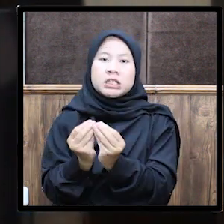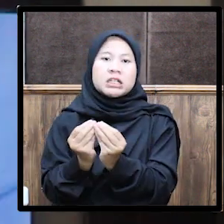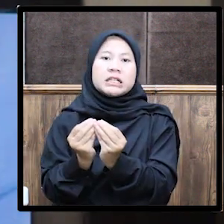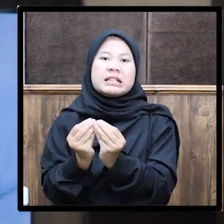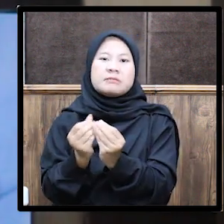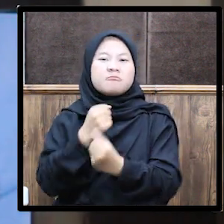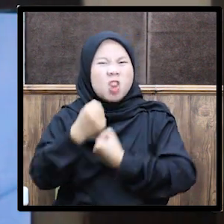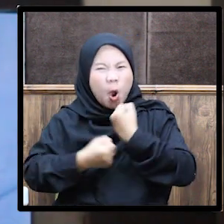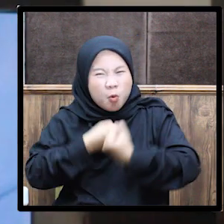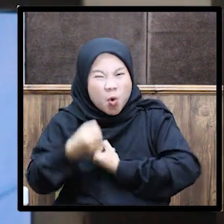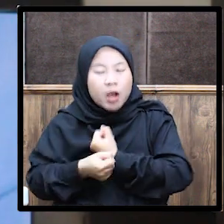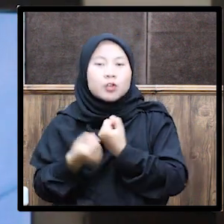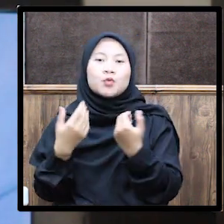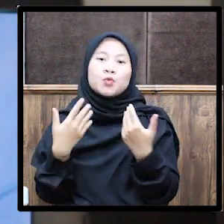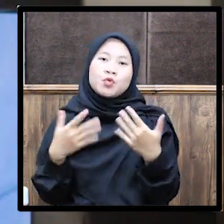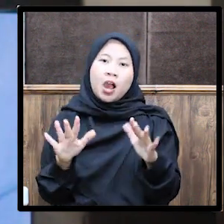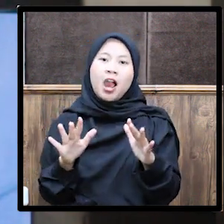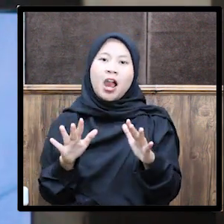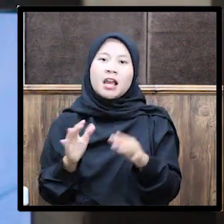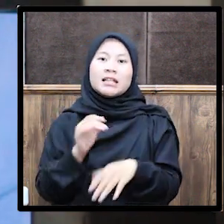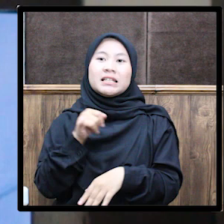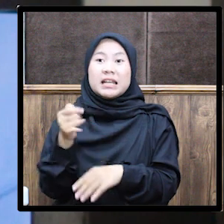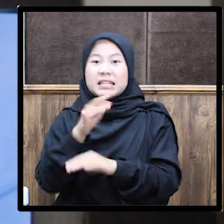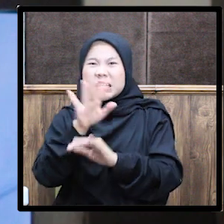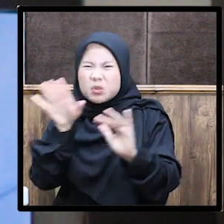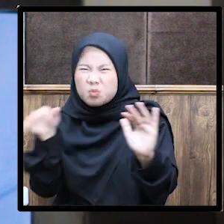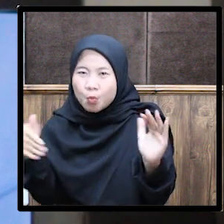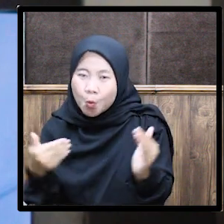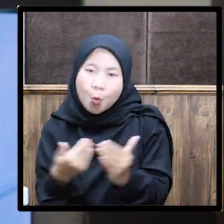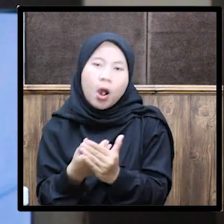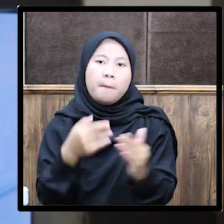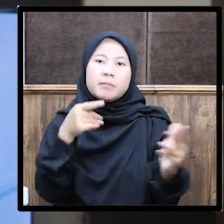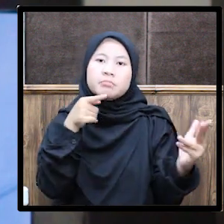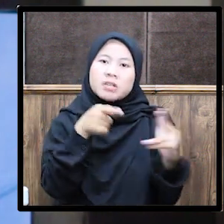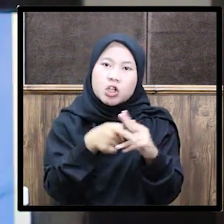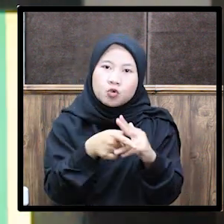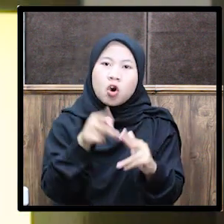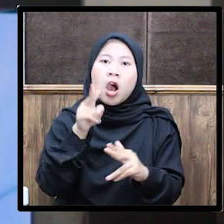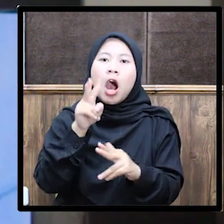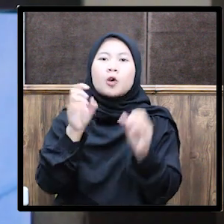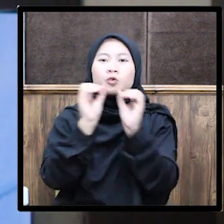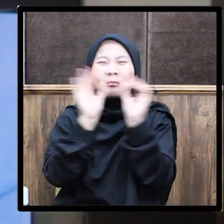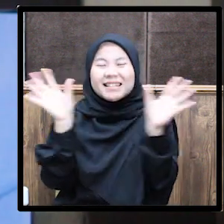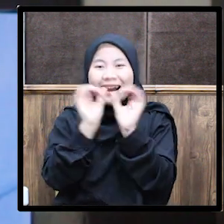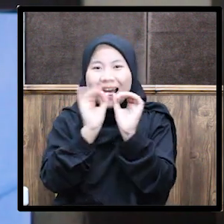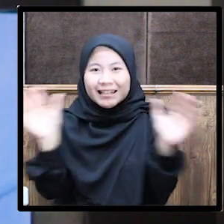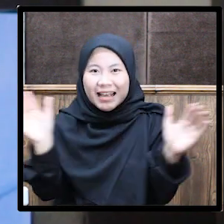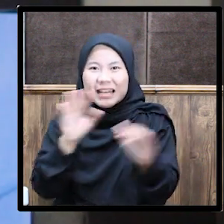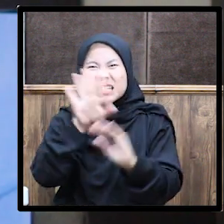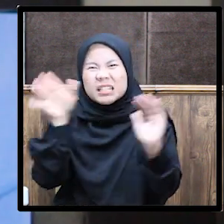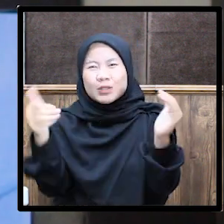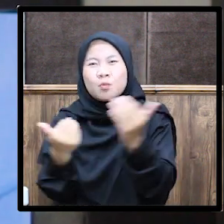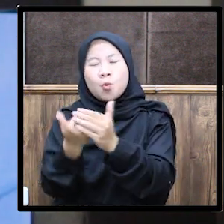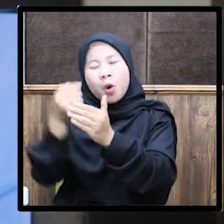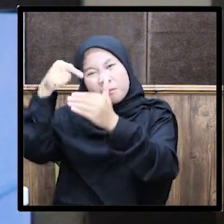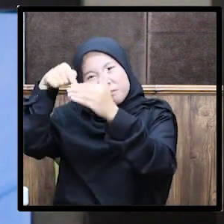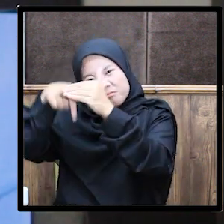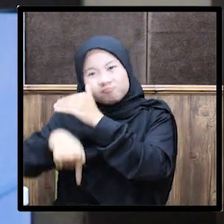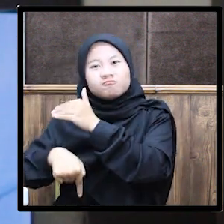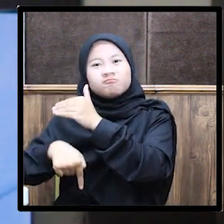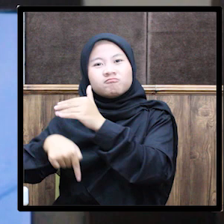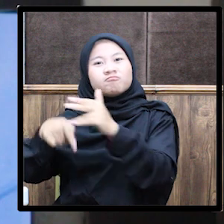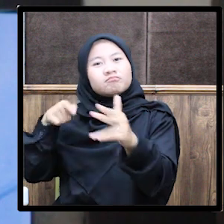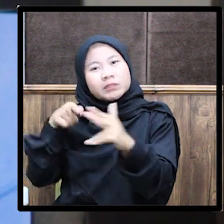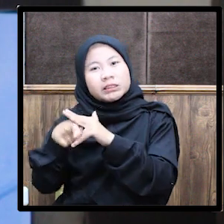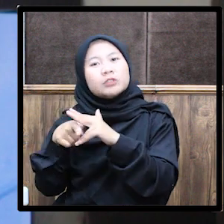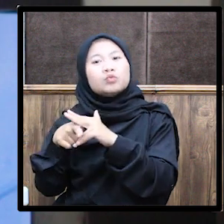Jadi ketika melakukan proses itu, ya semua pemilihnya harus menggambarkan semua ragam pemilih. Itu yang kemudian agar mereka